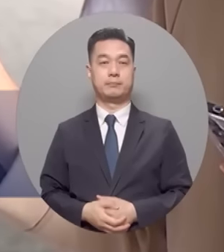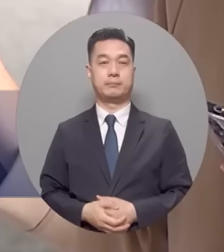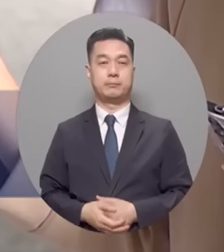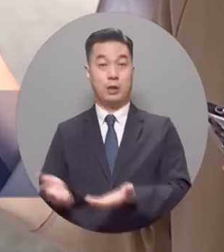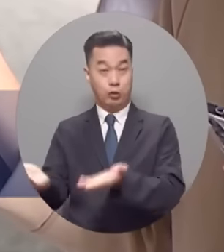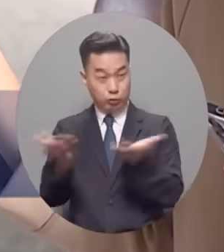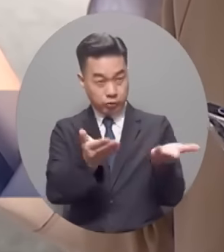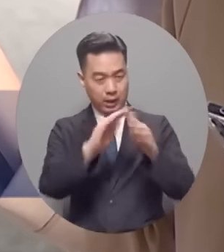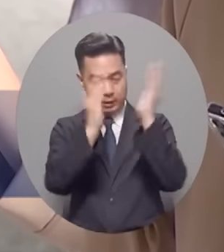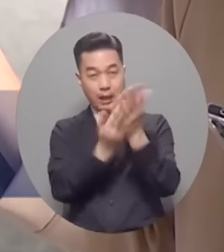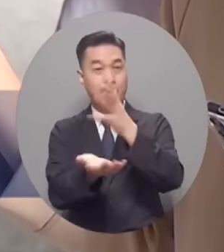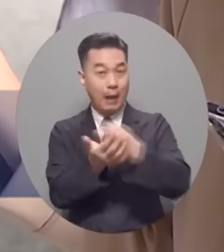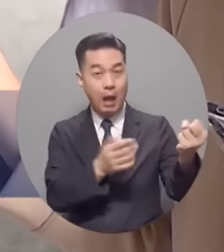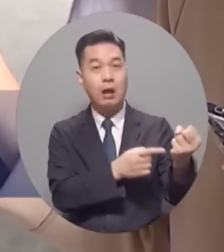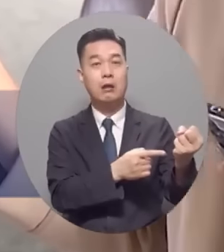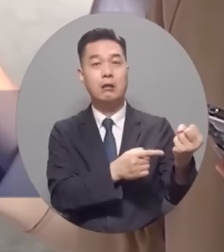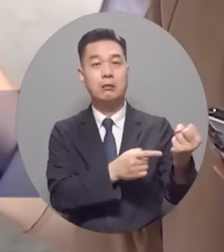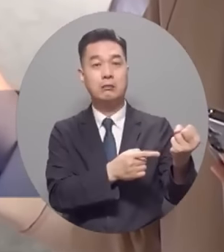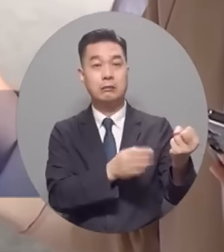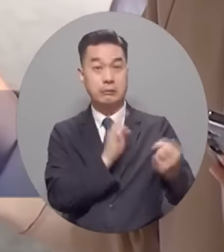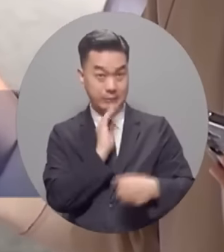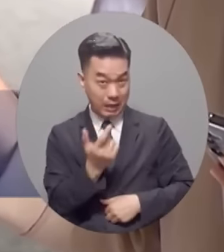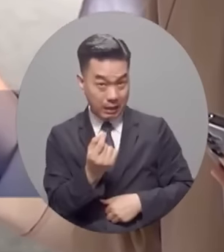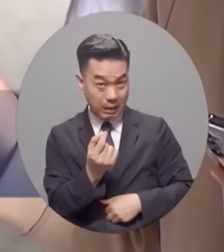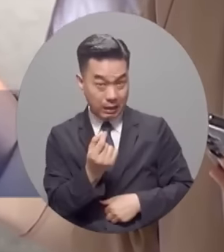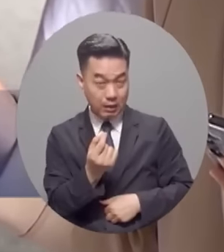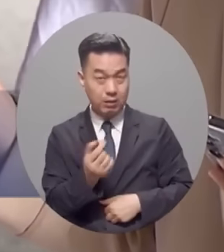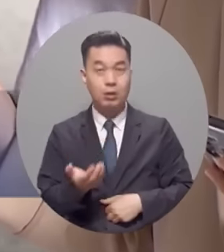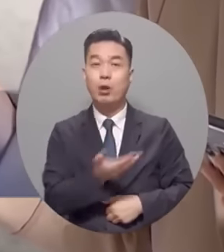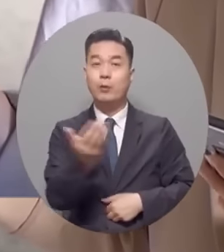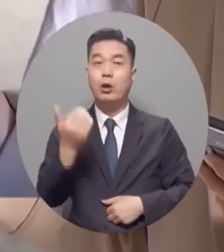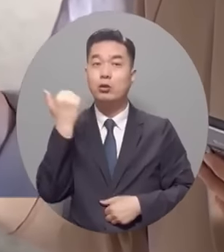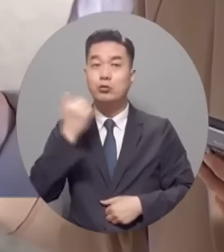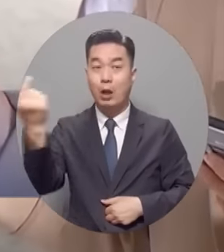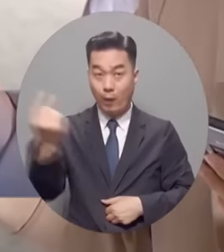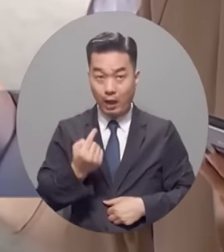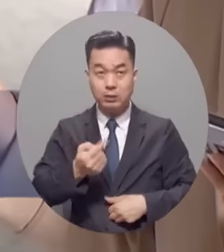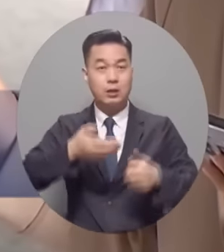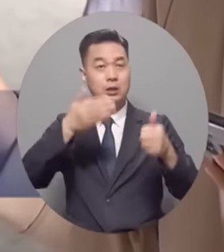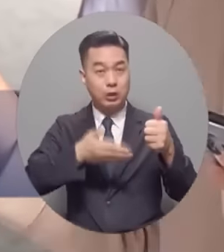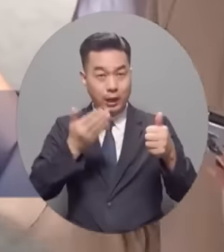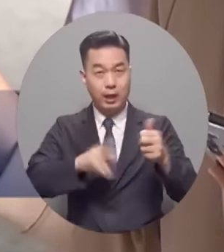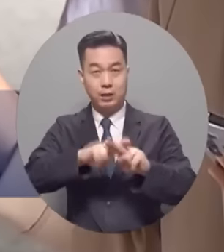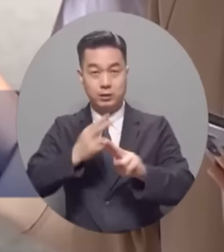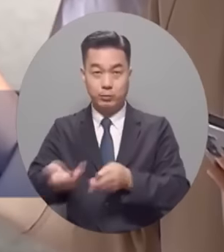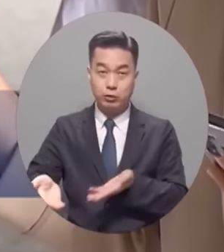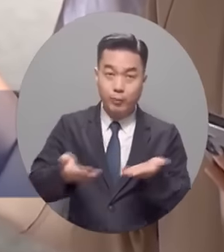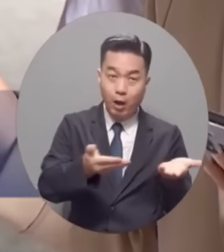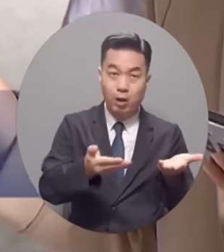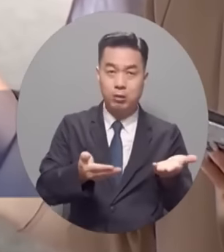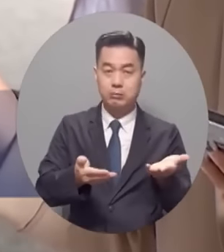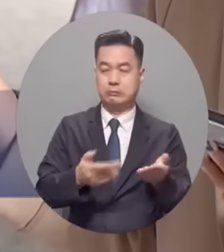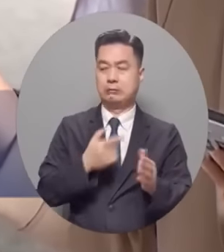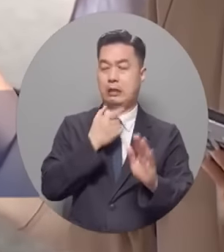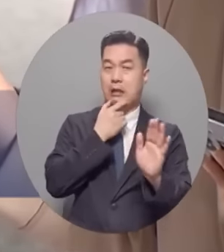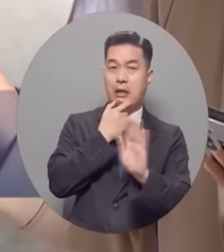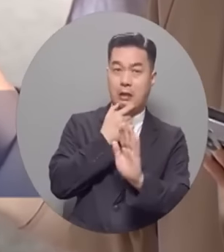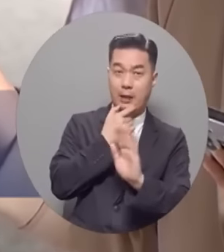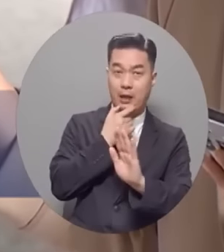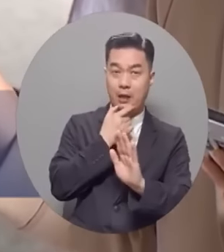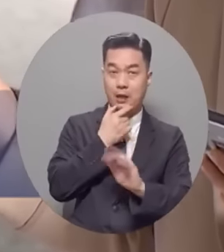받았다. 그렇지 않습니까? 우리 여러분들도 누가 와서 청탁을 하고 선물을 주면 안